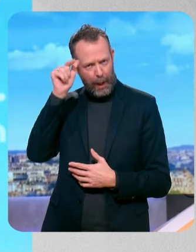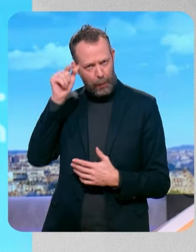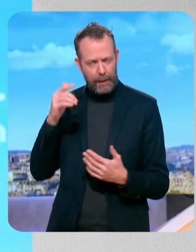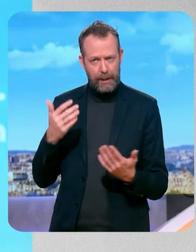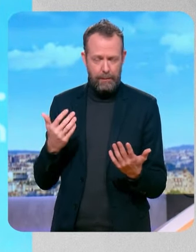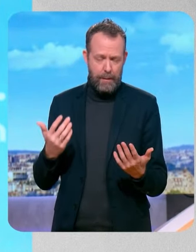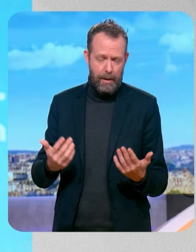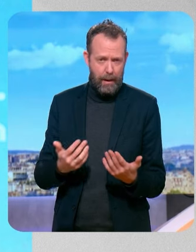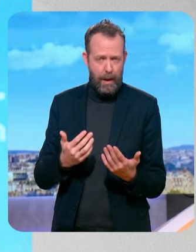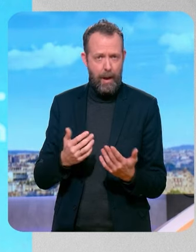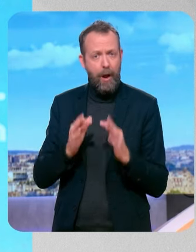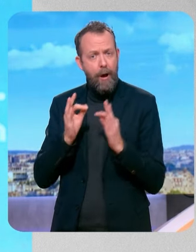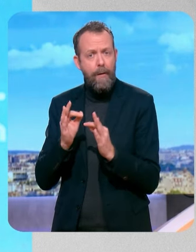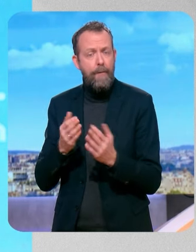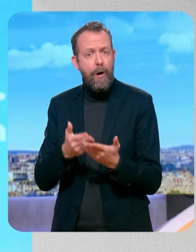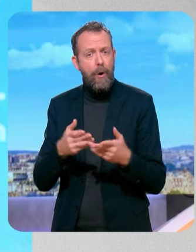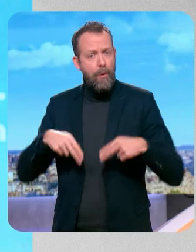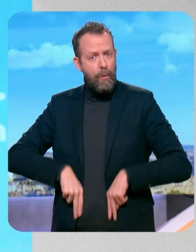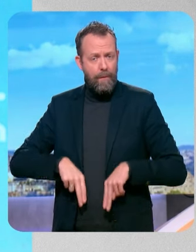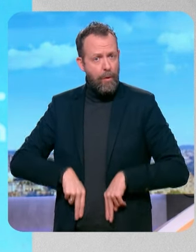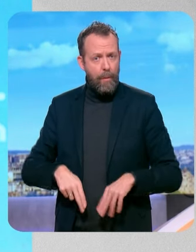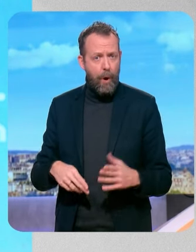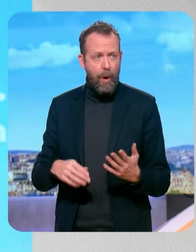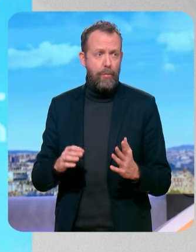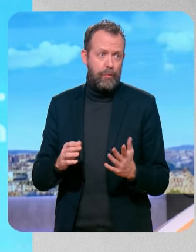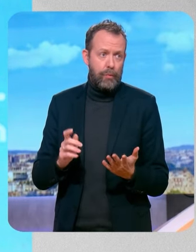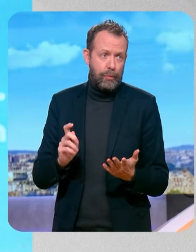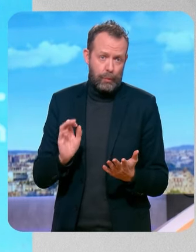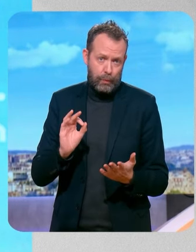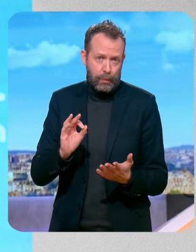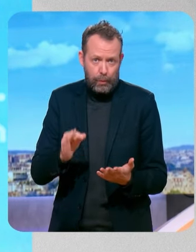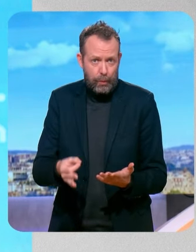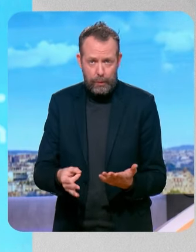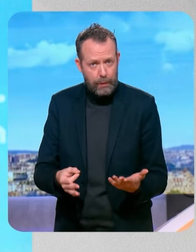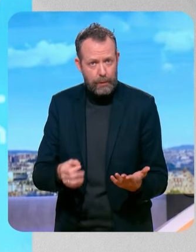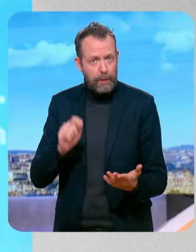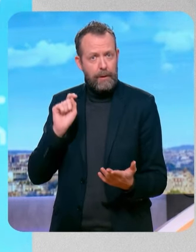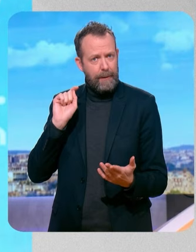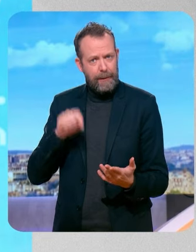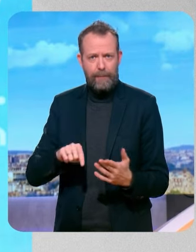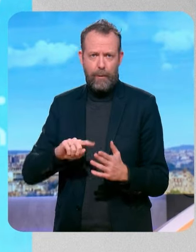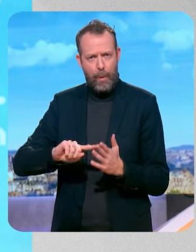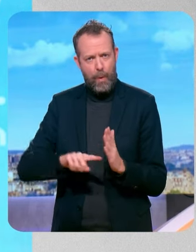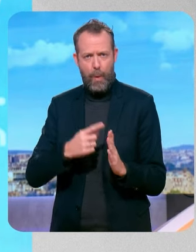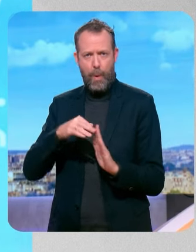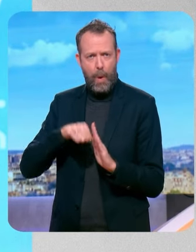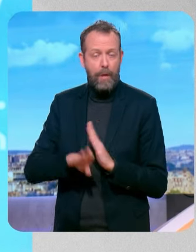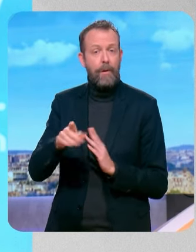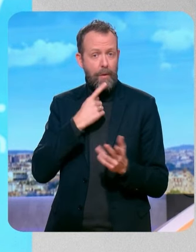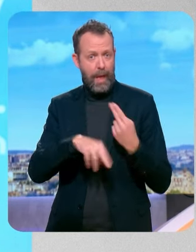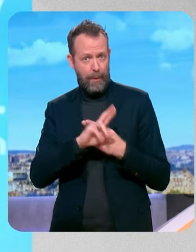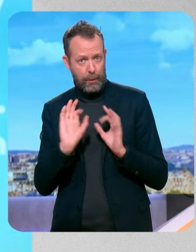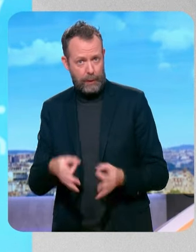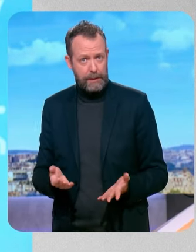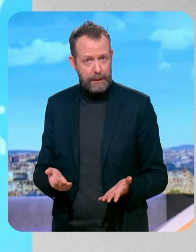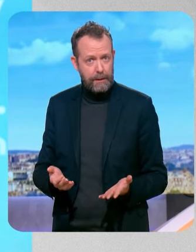République à propos du gouvernement sont en effet une relance nécessaire. Donc la réponse est oui.